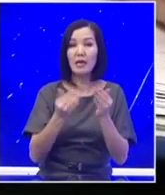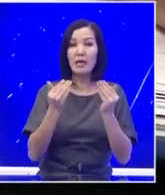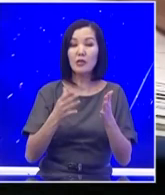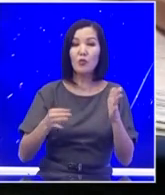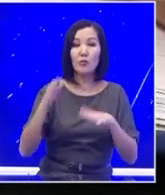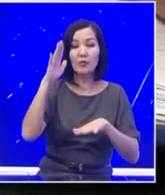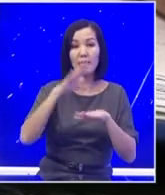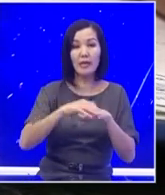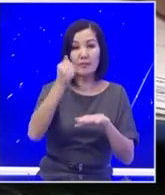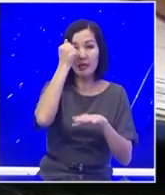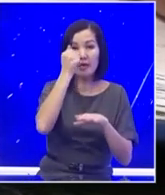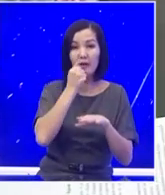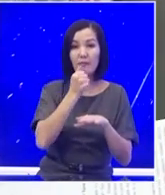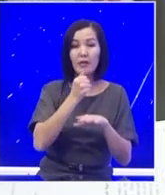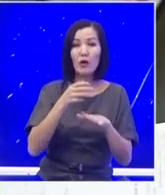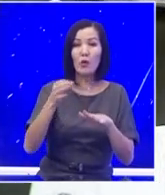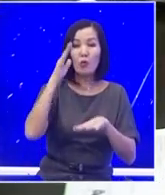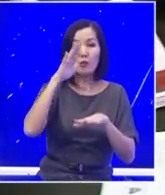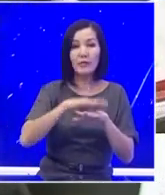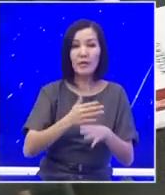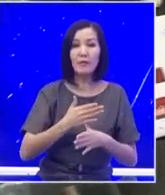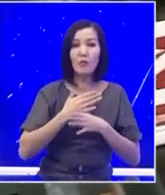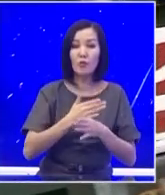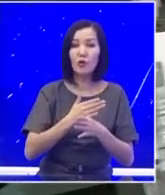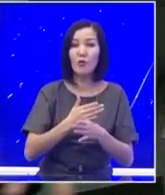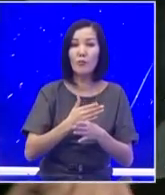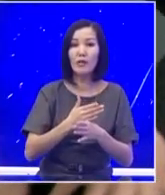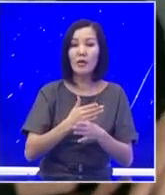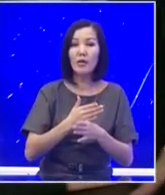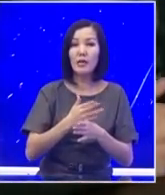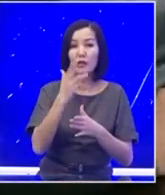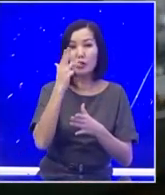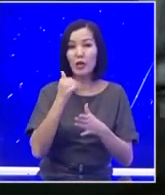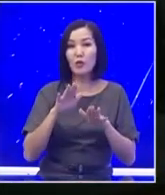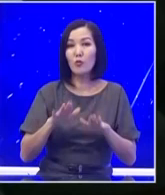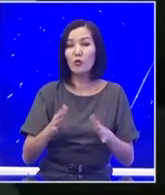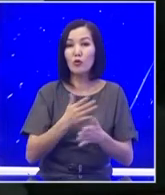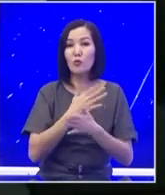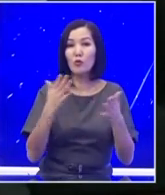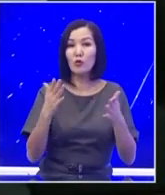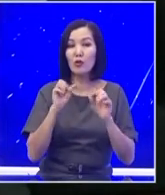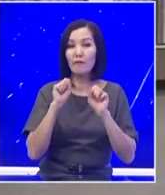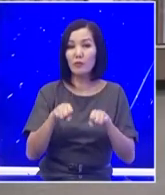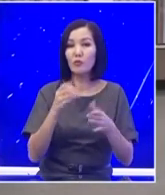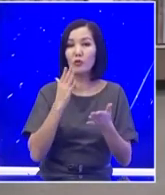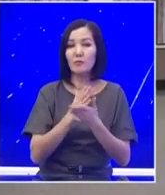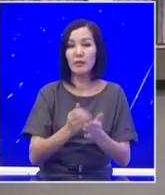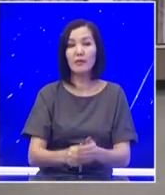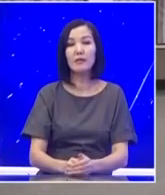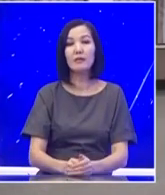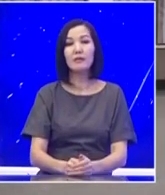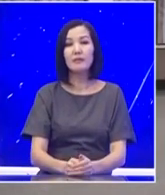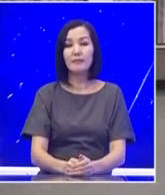әкіміне алғысы шексіз. Амандық Ғаббасұлының қолдауымен осындай жайлы орында жұмыс жасауға үлкен мүмкіндік алдық дейді. Медет Жұмабай,